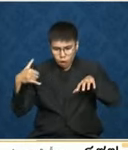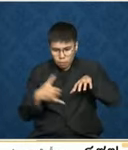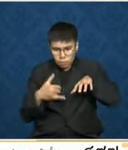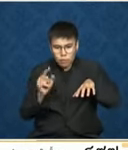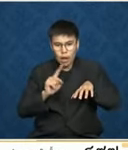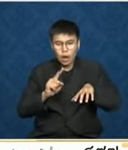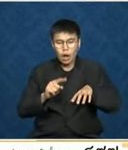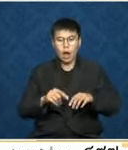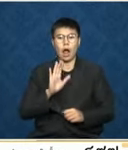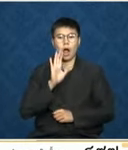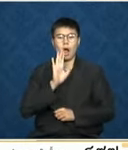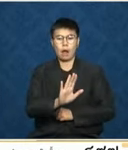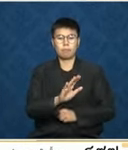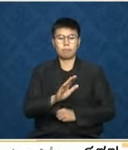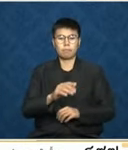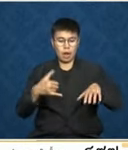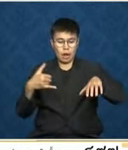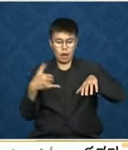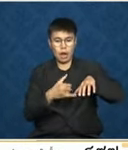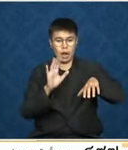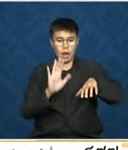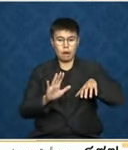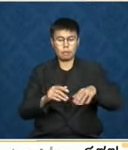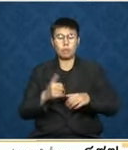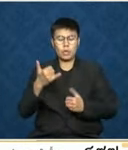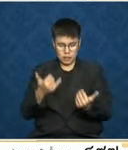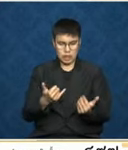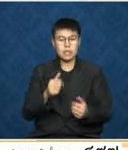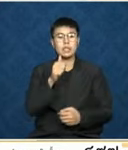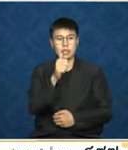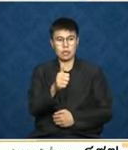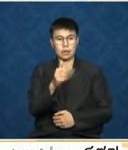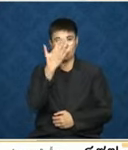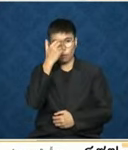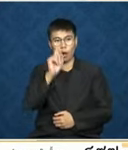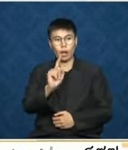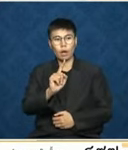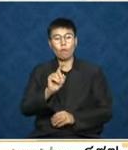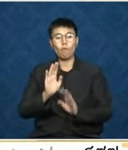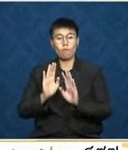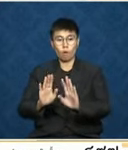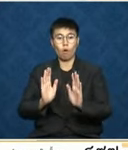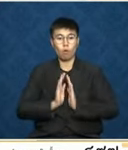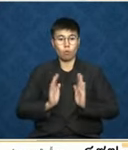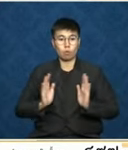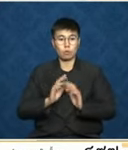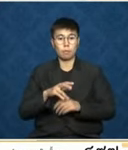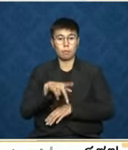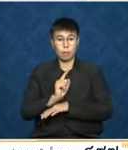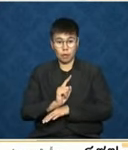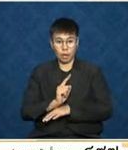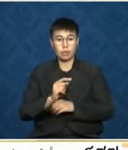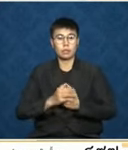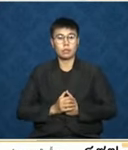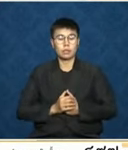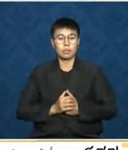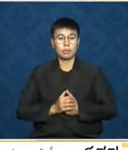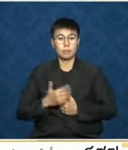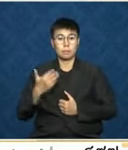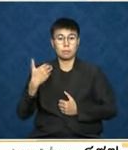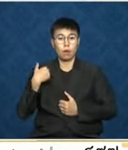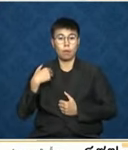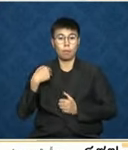ครับก็ต้องฝากอ่าเรียนท่านประธานว่าวันนี้ดีขึ้นเยอะครับอ่าต้องฝากขอบพระคุณท่านประธานเป็นอย่างยิ่งนะครับโดยเฉพาะ